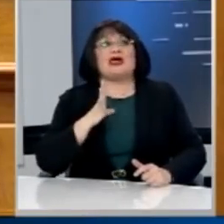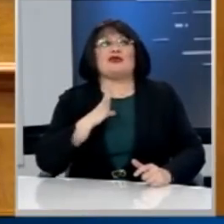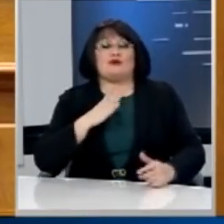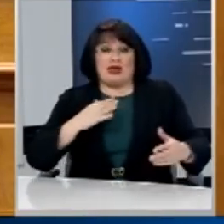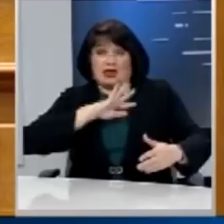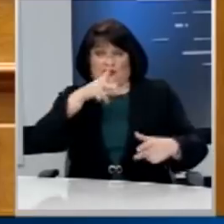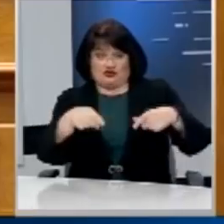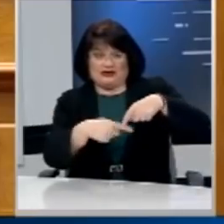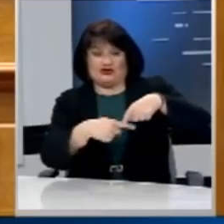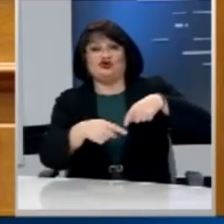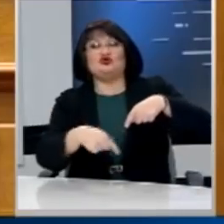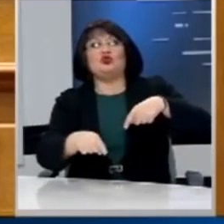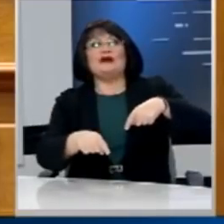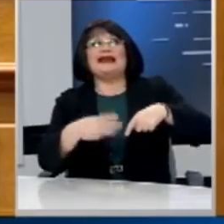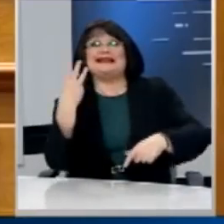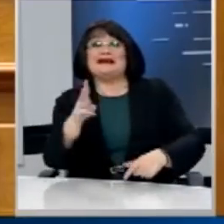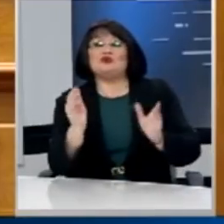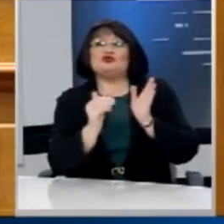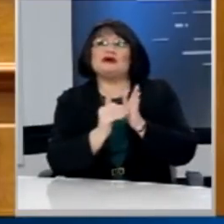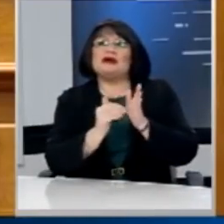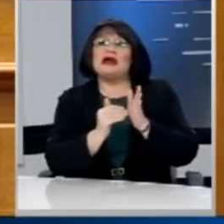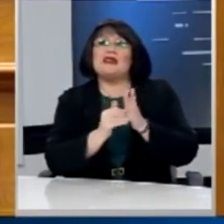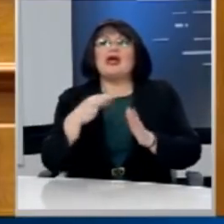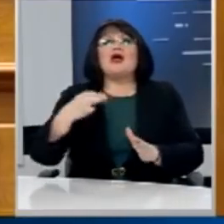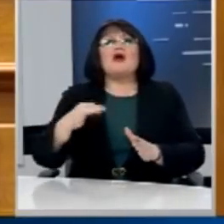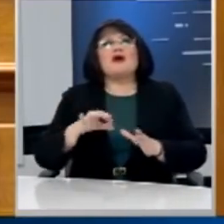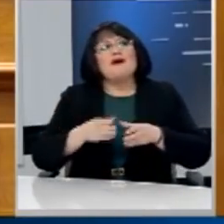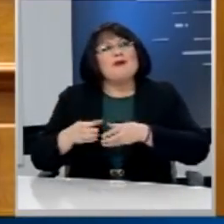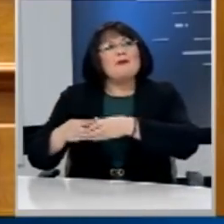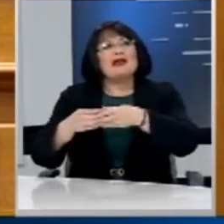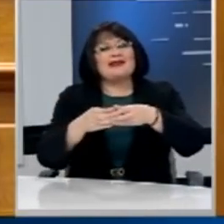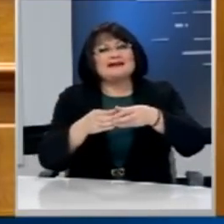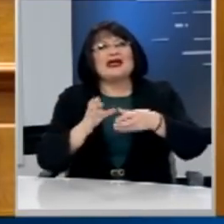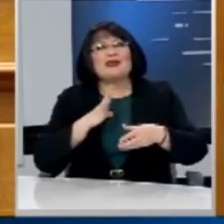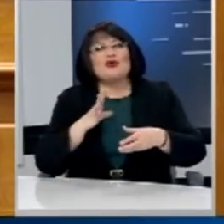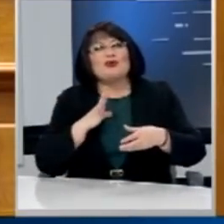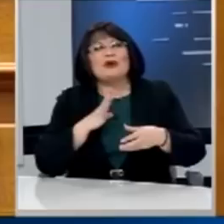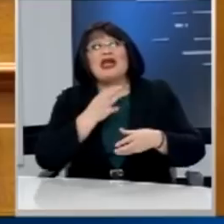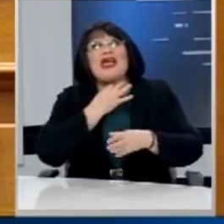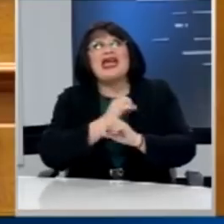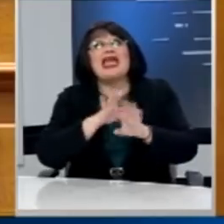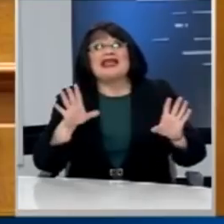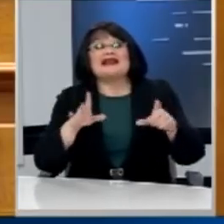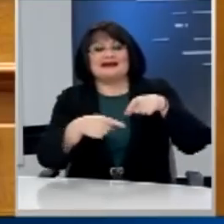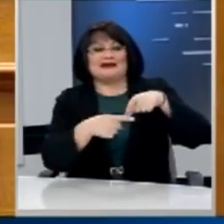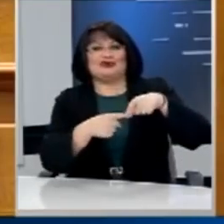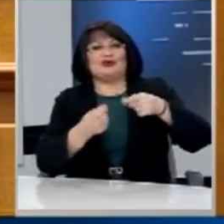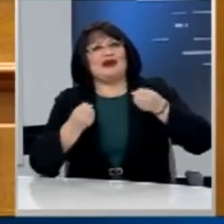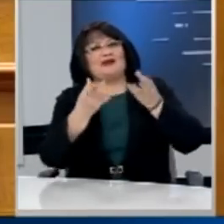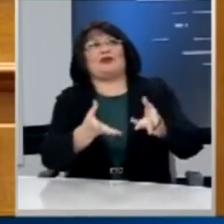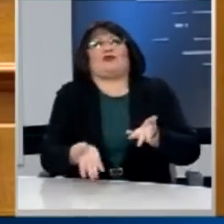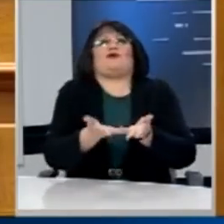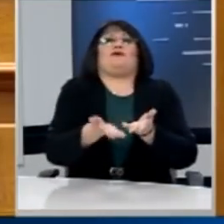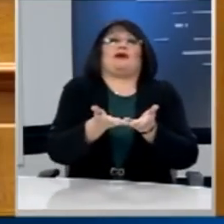μέχρι τα Χριστούγεννα σχεδόν 300.000 ευάλωτα νοικοκυριά παίρνουν έκτακτη χριστουγεννιάτικη